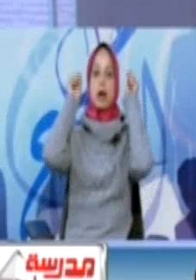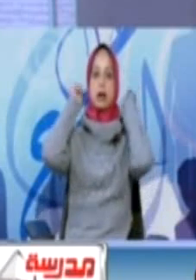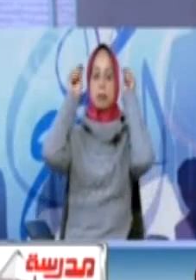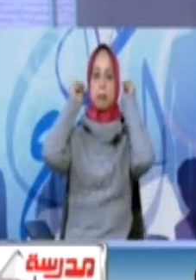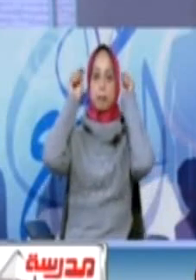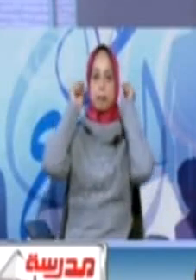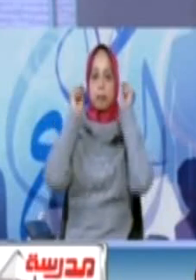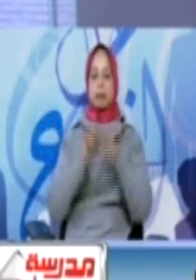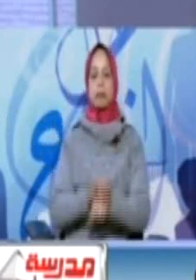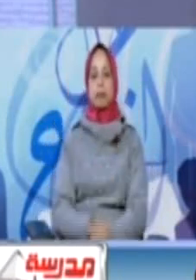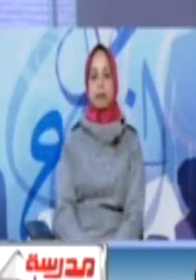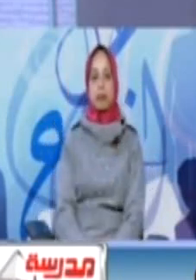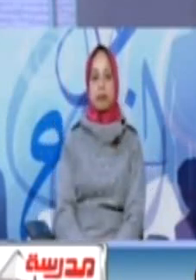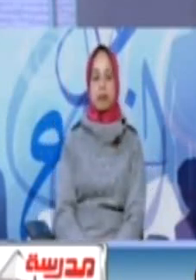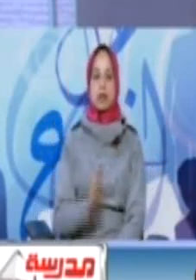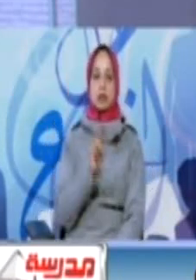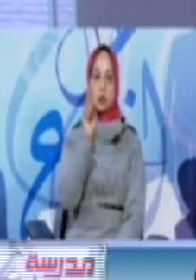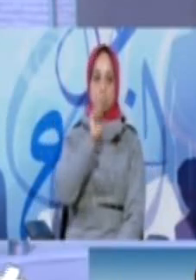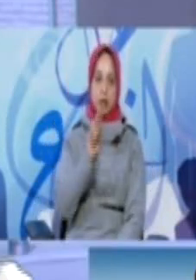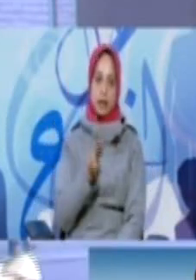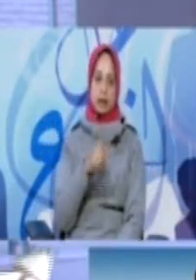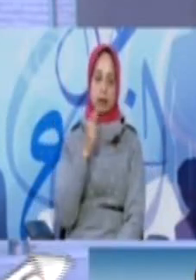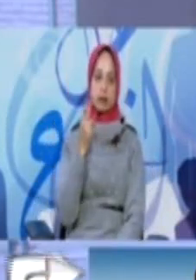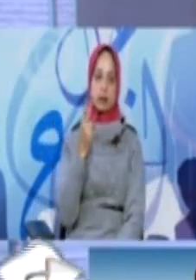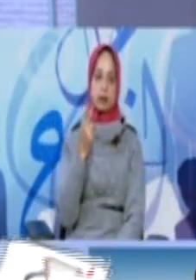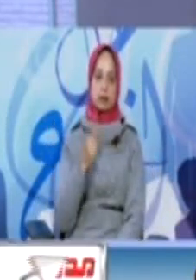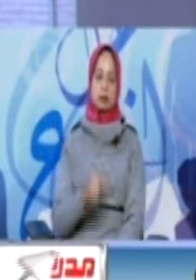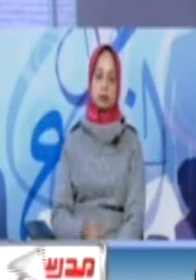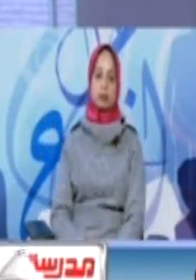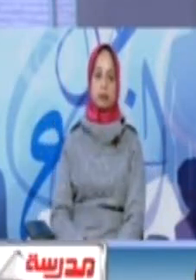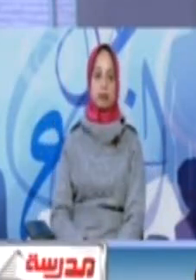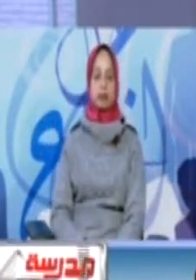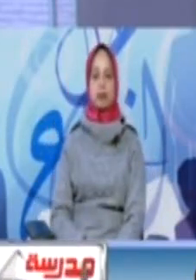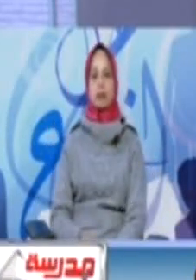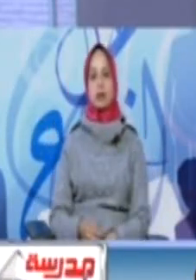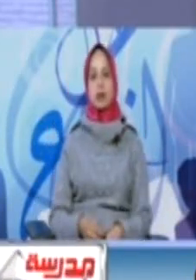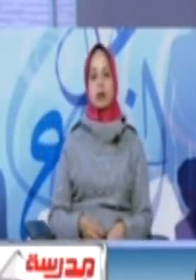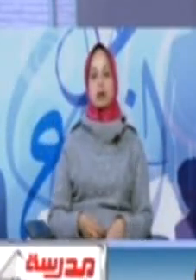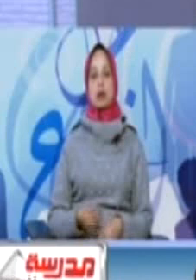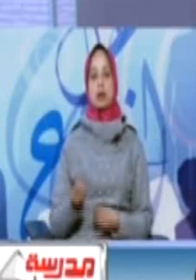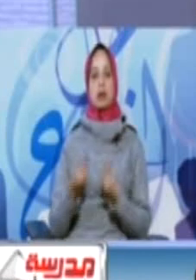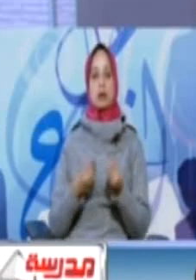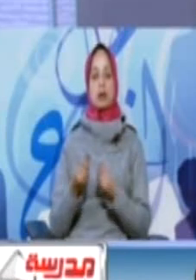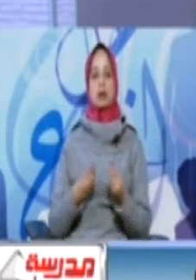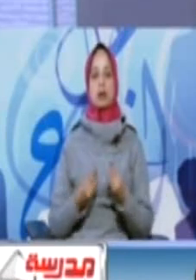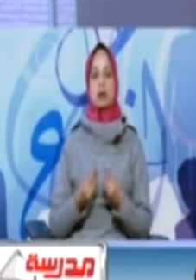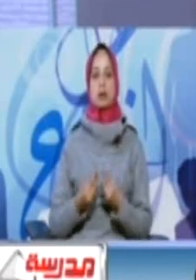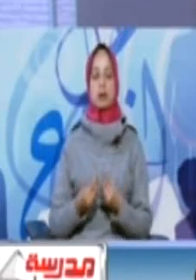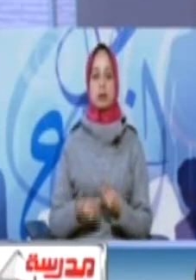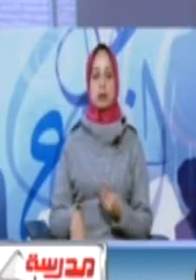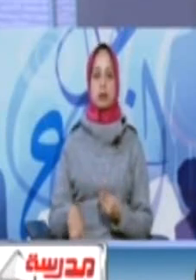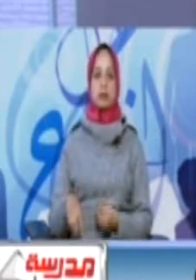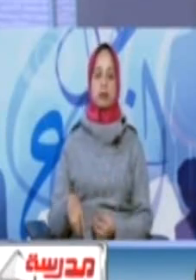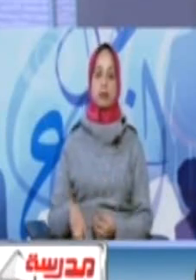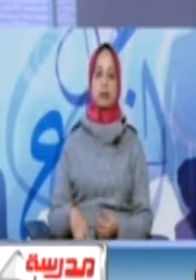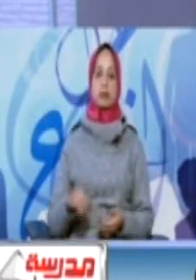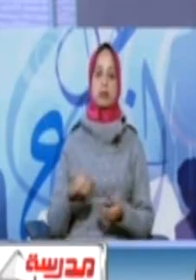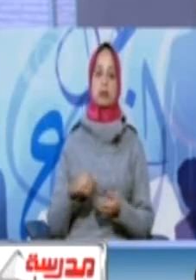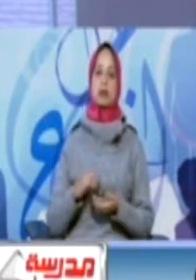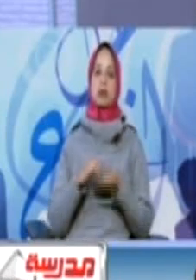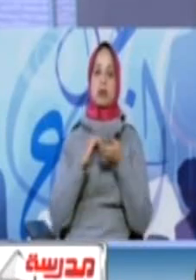طب بص في السؤال التاني كده، انت مليان الوفاق الودي ودنشواي، المفروض بقى نقول ايه العلاقه ما بين الوفاق الودي وحادثه